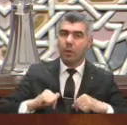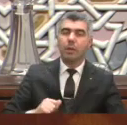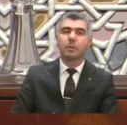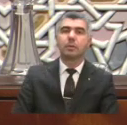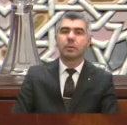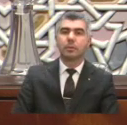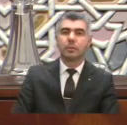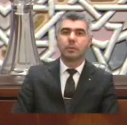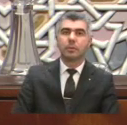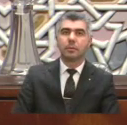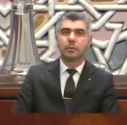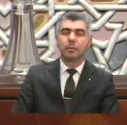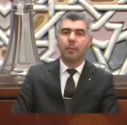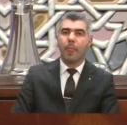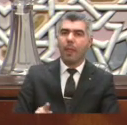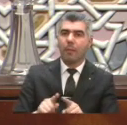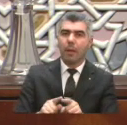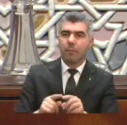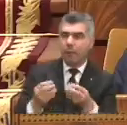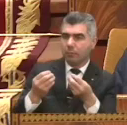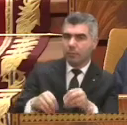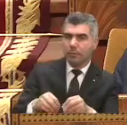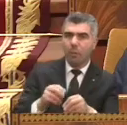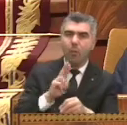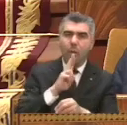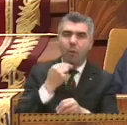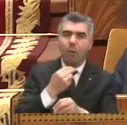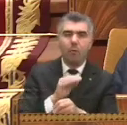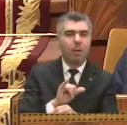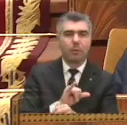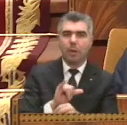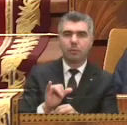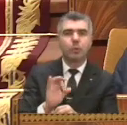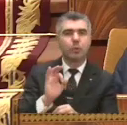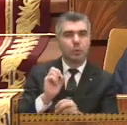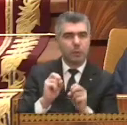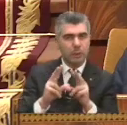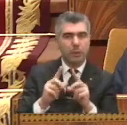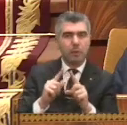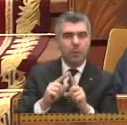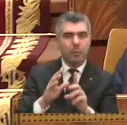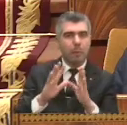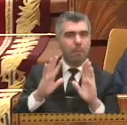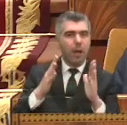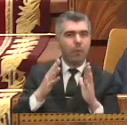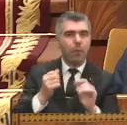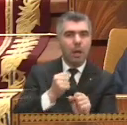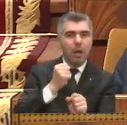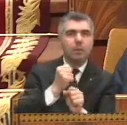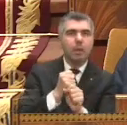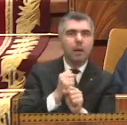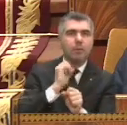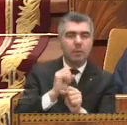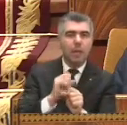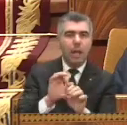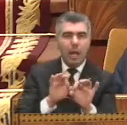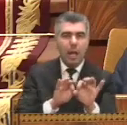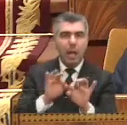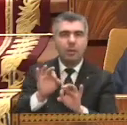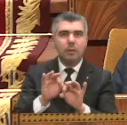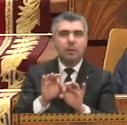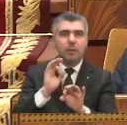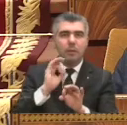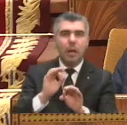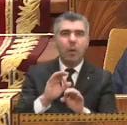ان دون ان ن بخص عمل الحكومه العكس نشجع ما تقام به ربما كان ما كانش عدد الاجراءات يمكن يكون